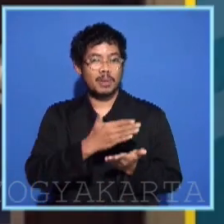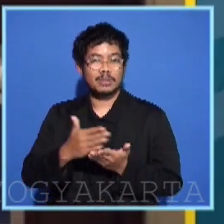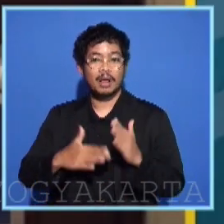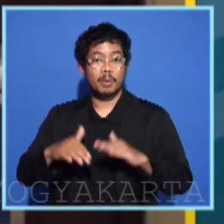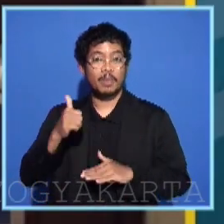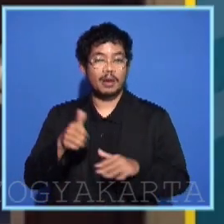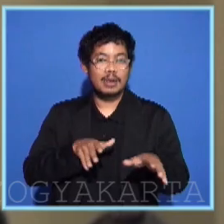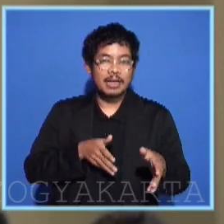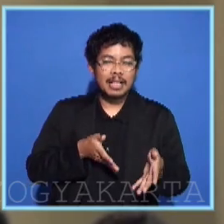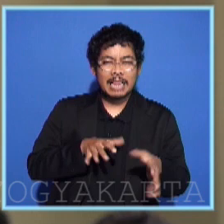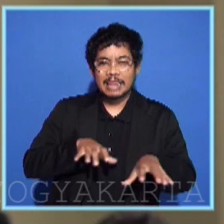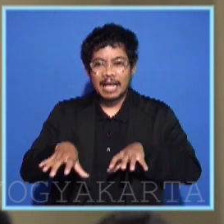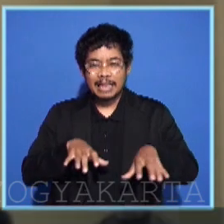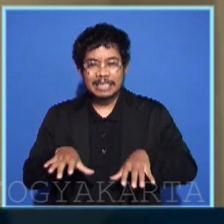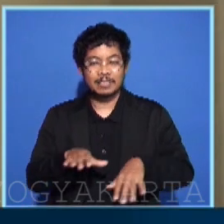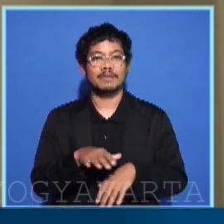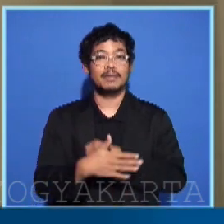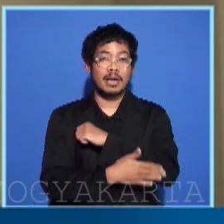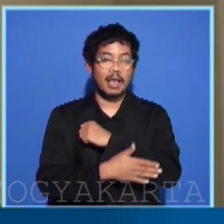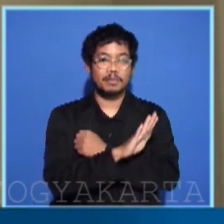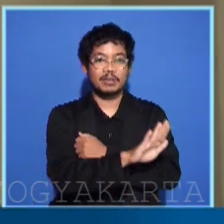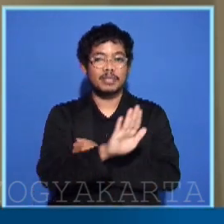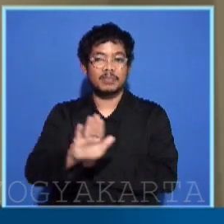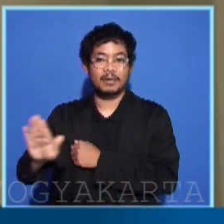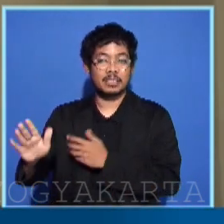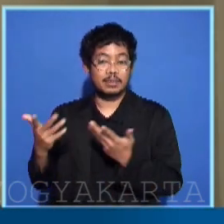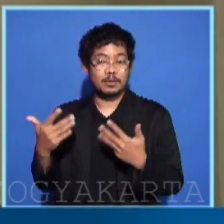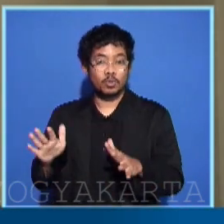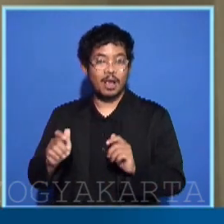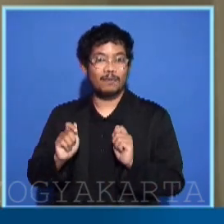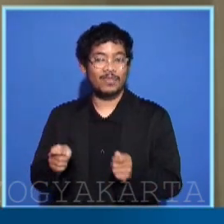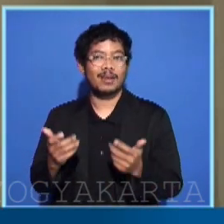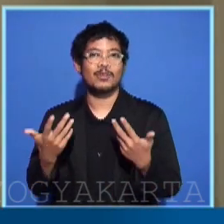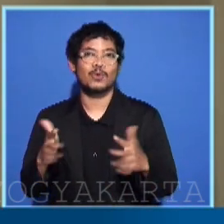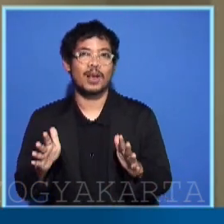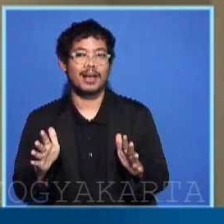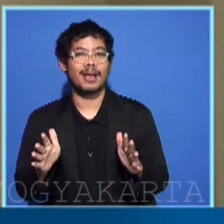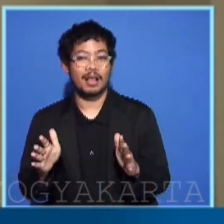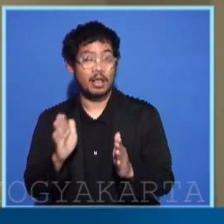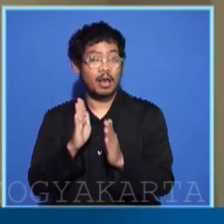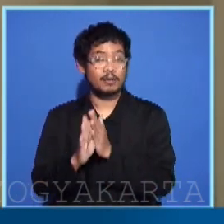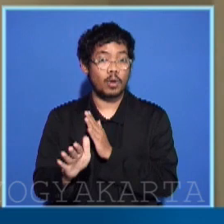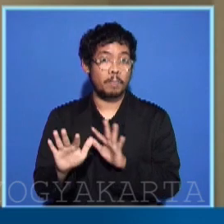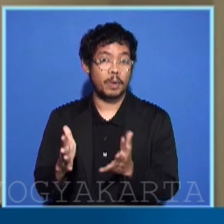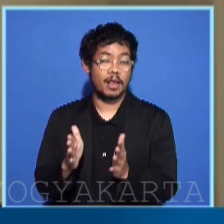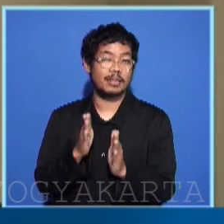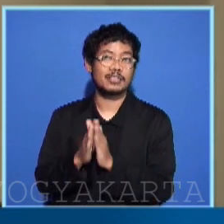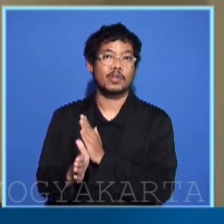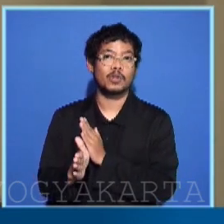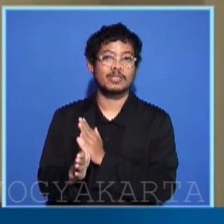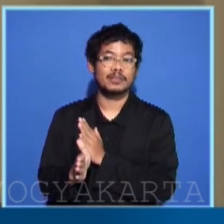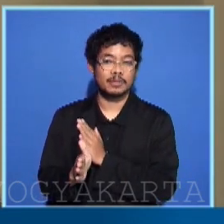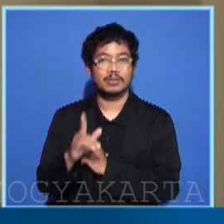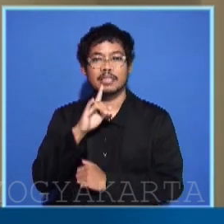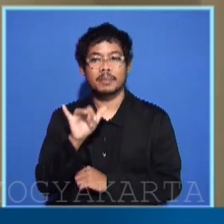antar negara dan ini sudah teregistrasi nanti kalau sudah terasi dia aomatically secara kedensialing itu